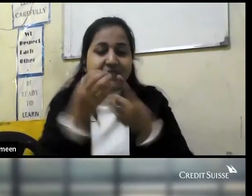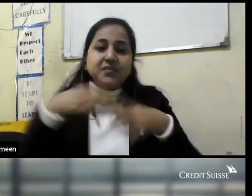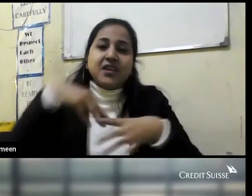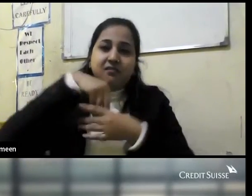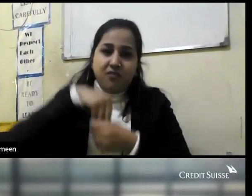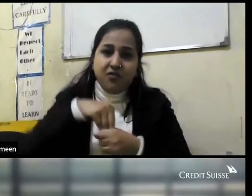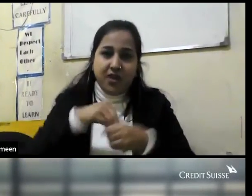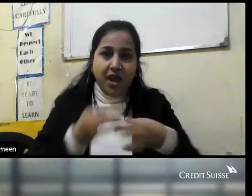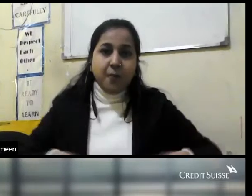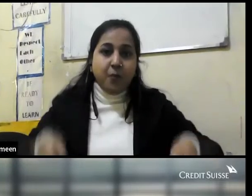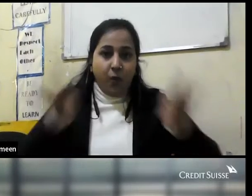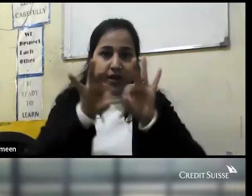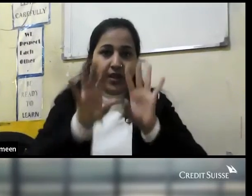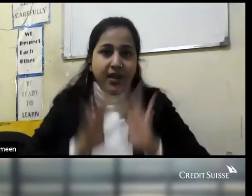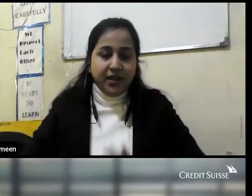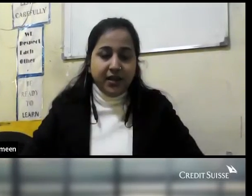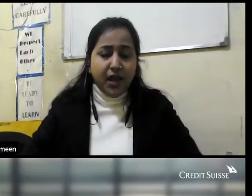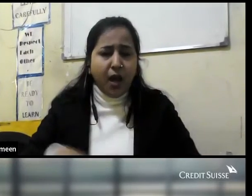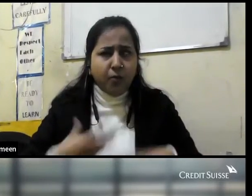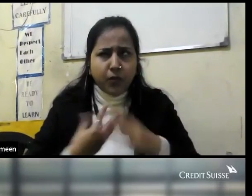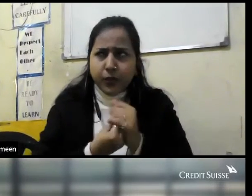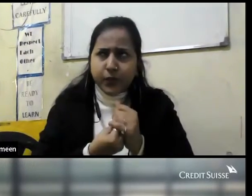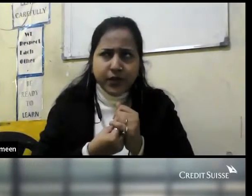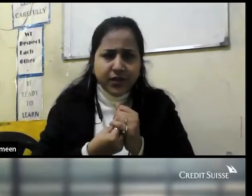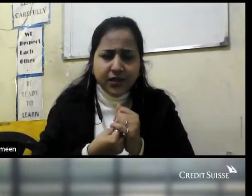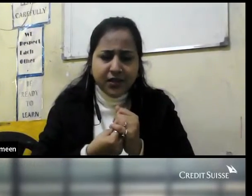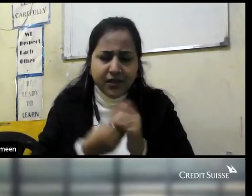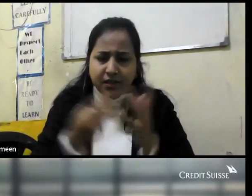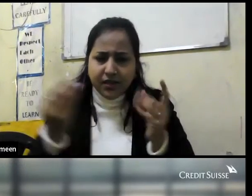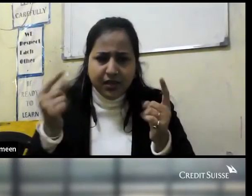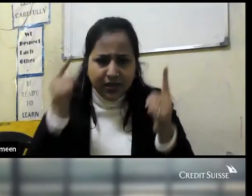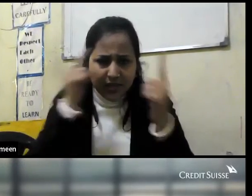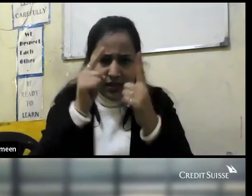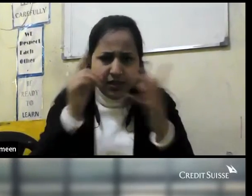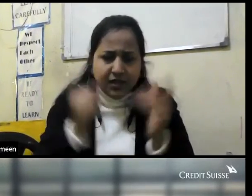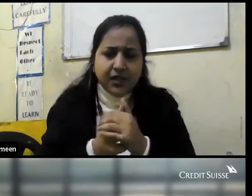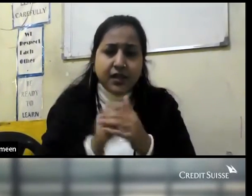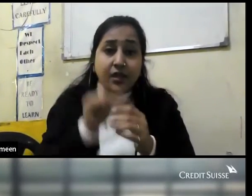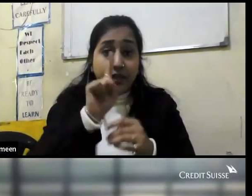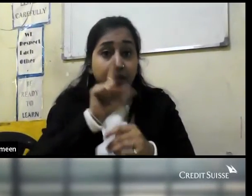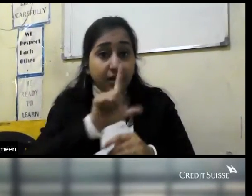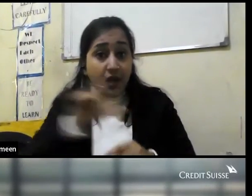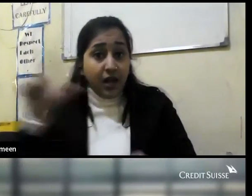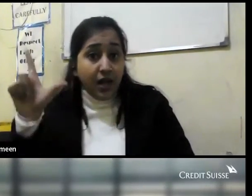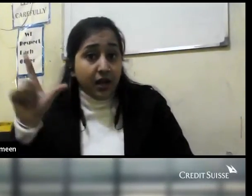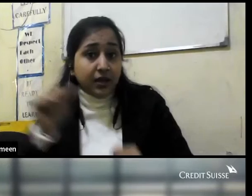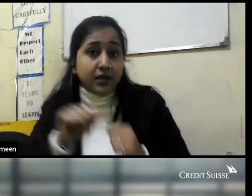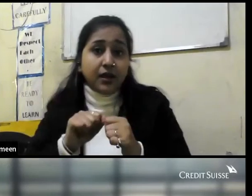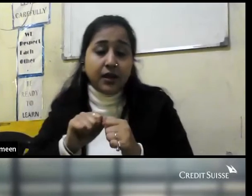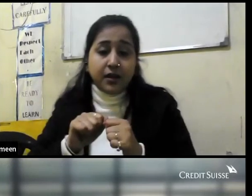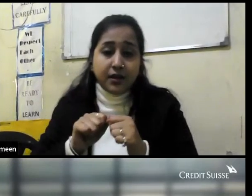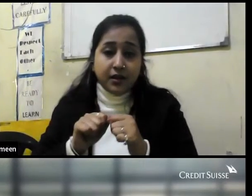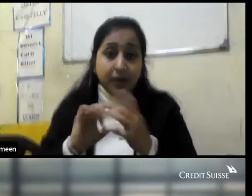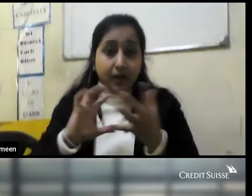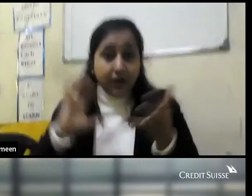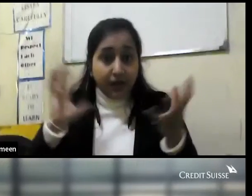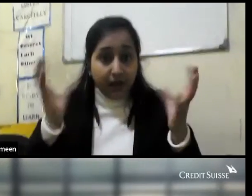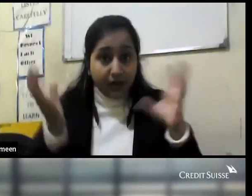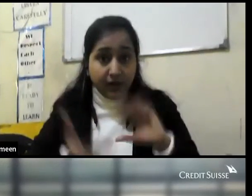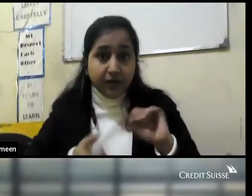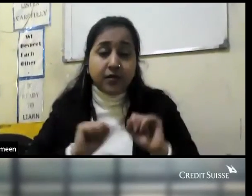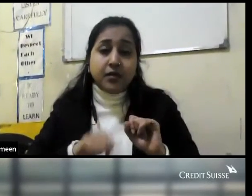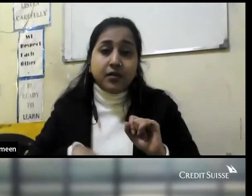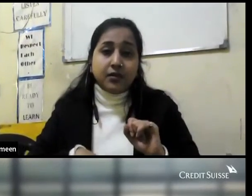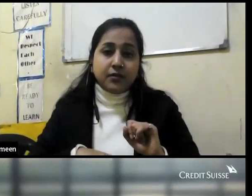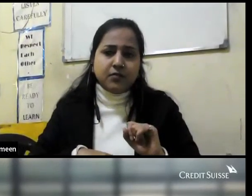पॉपुलेशन. और हम लोगों ने टारगेट रखा है कि करीब 1 लाख ऐसे एंटरप्राइजेज अक्रॉस द कंट्री हम अगले 2 से 3 वर्षों